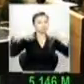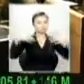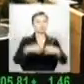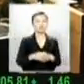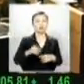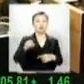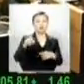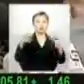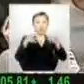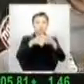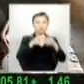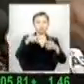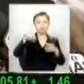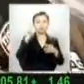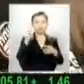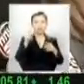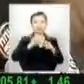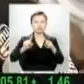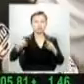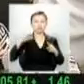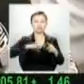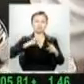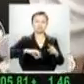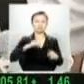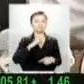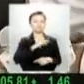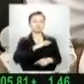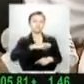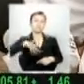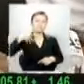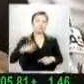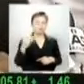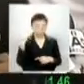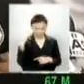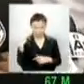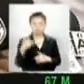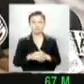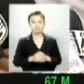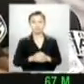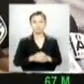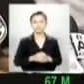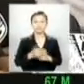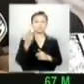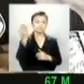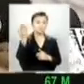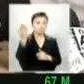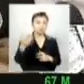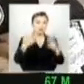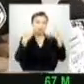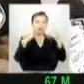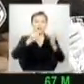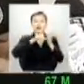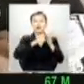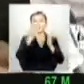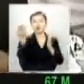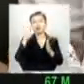อใจค่ะ ต่างๆนี่เกิดขึ้นหลาย นายสาธิตวงศ์หนองเตยรัฐมนตรีประจำสำนักนายกรัฐมนตรีชี้แจงว่านายกรัฐมนตรี